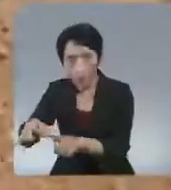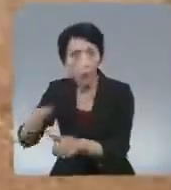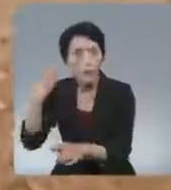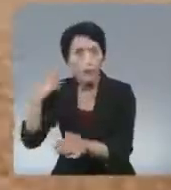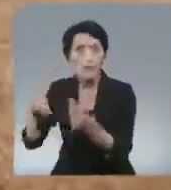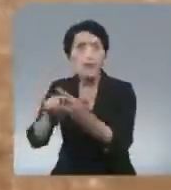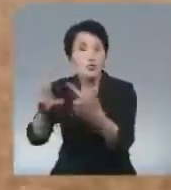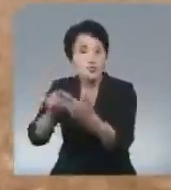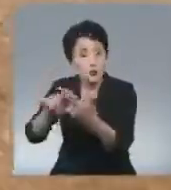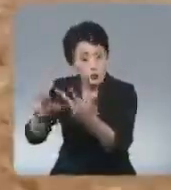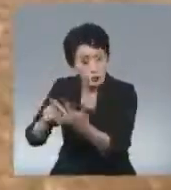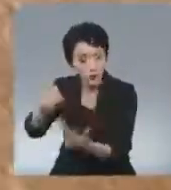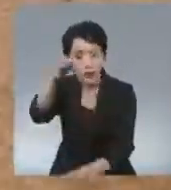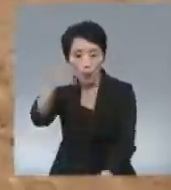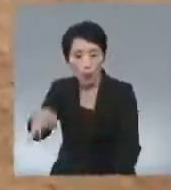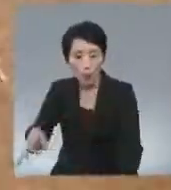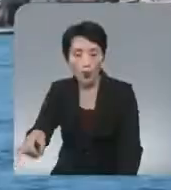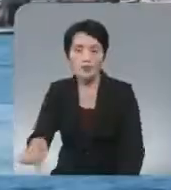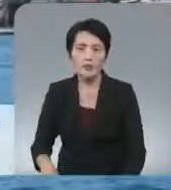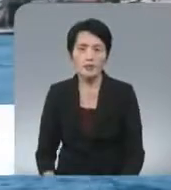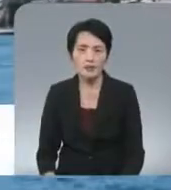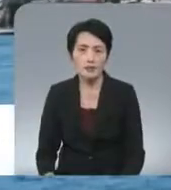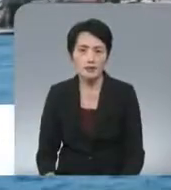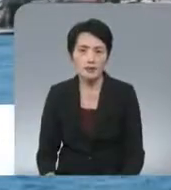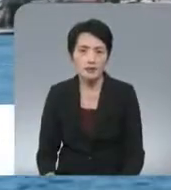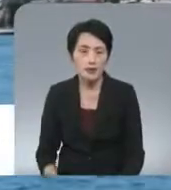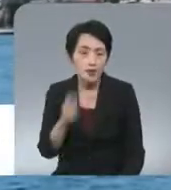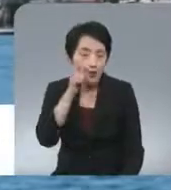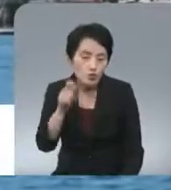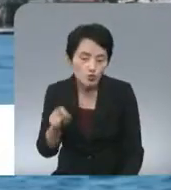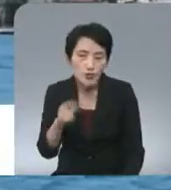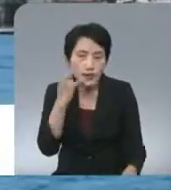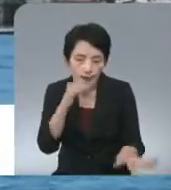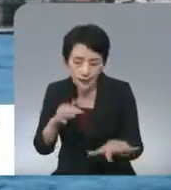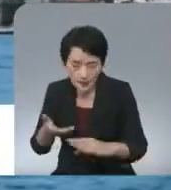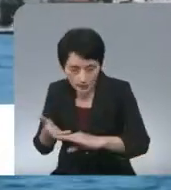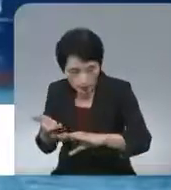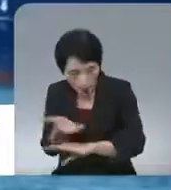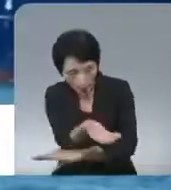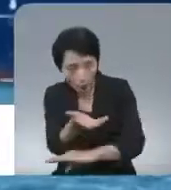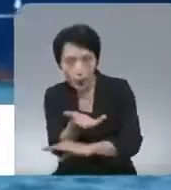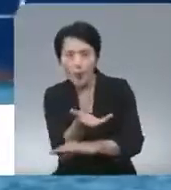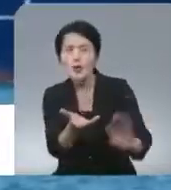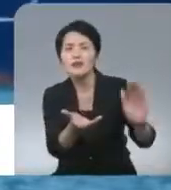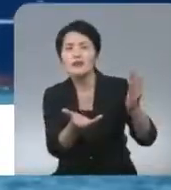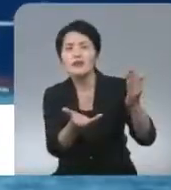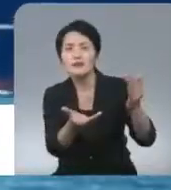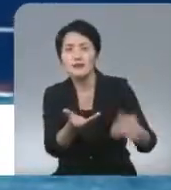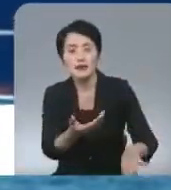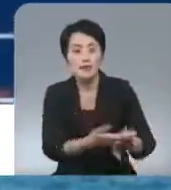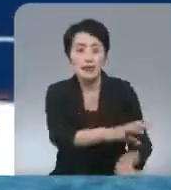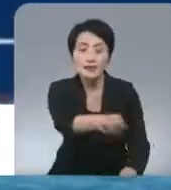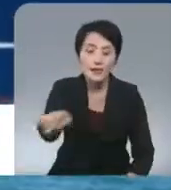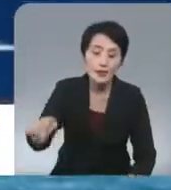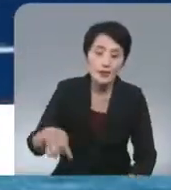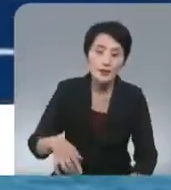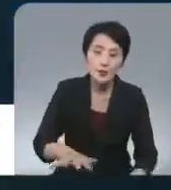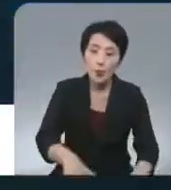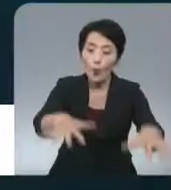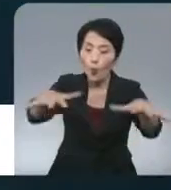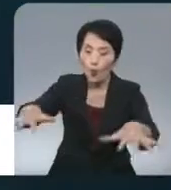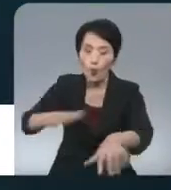です国連食糧農業機関が求めた先月の世界の食料価格指数は